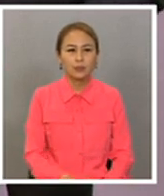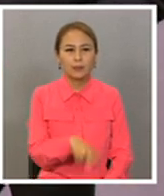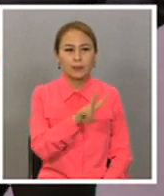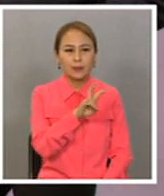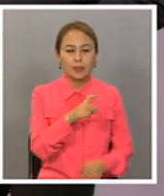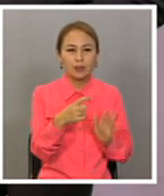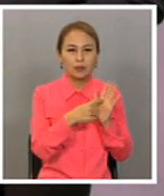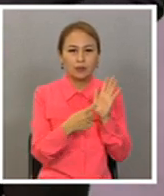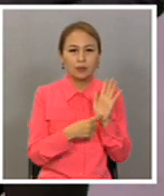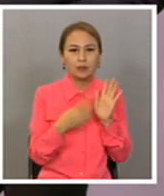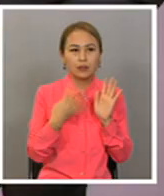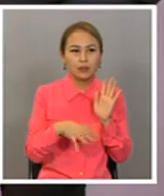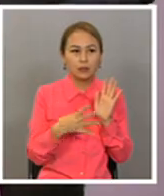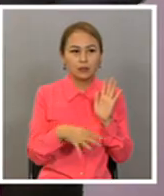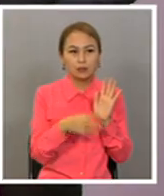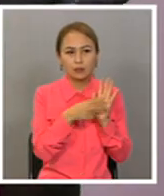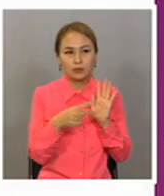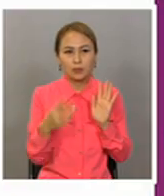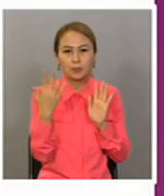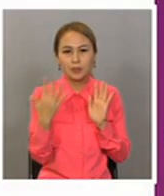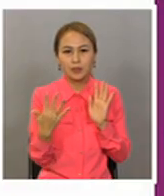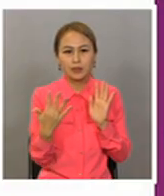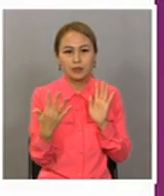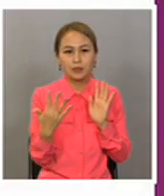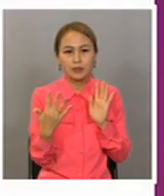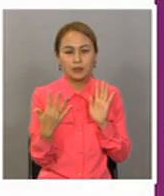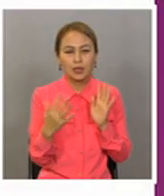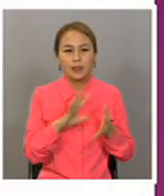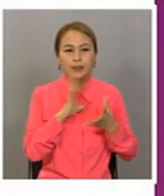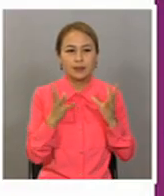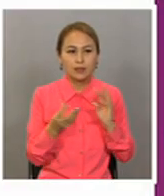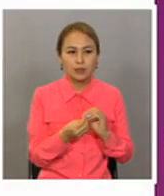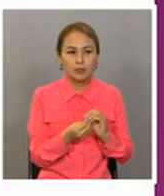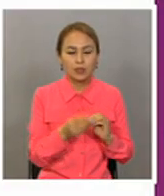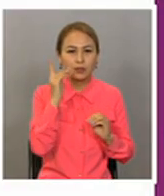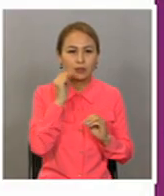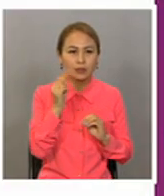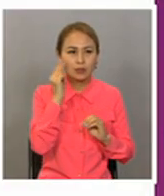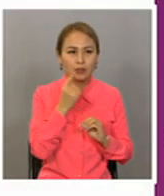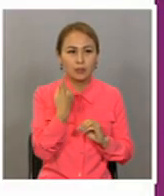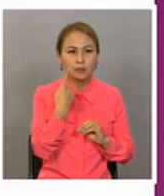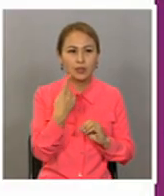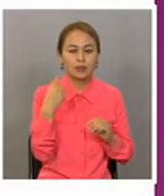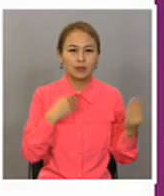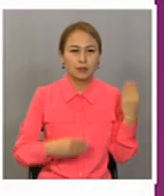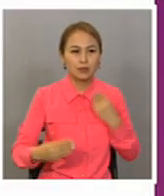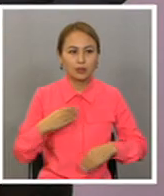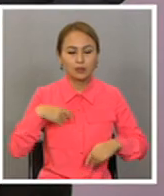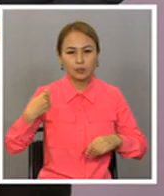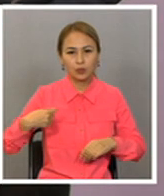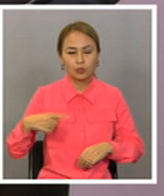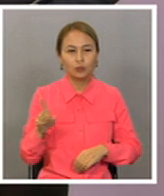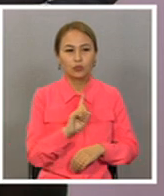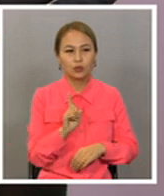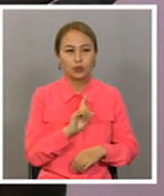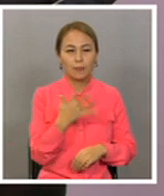40'nın bölündüsü 5 keten. Demek yerlerge bir sırt kiyim tigu üçün 5 metr mata jımsaladı